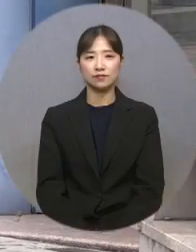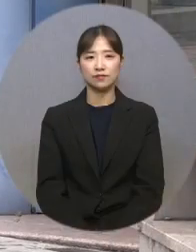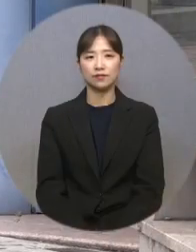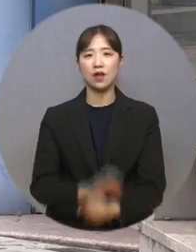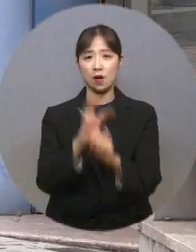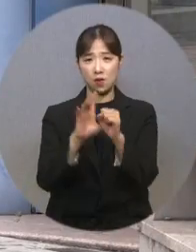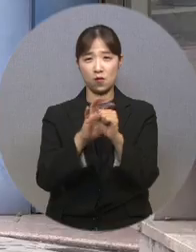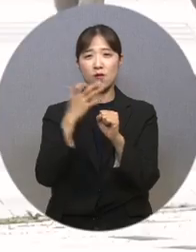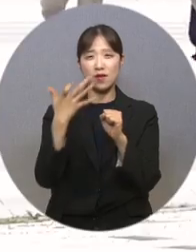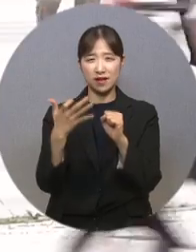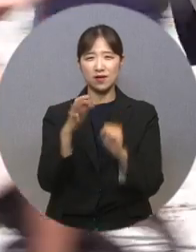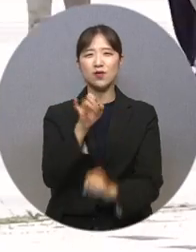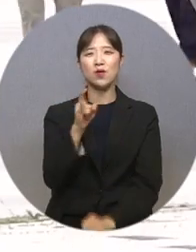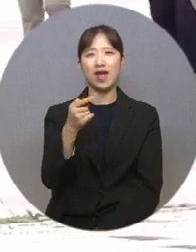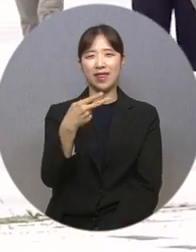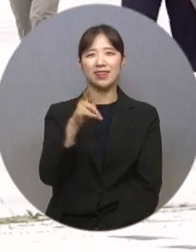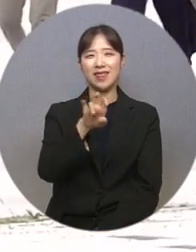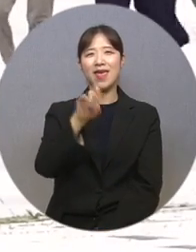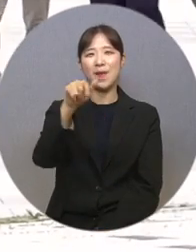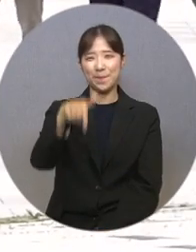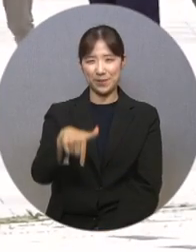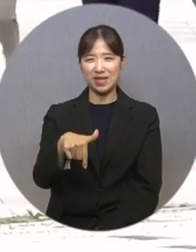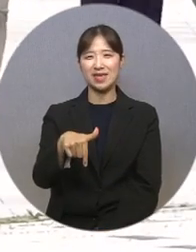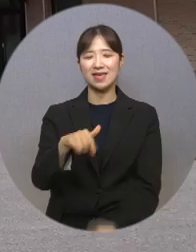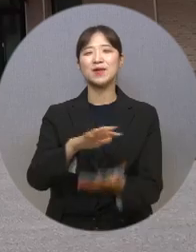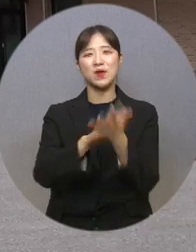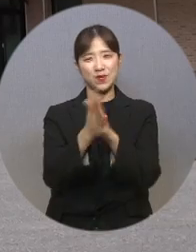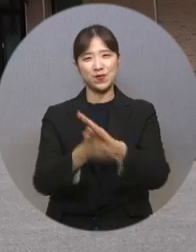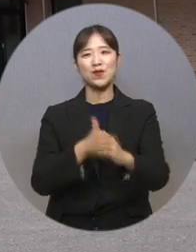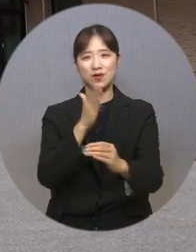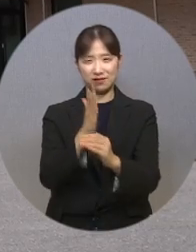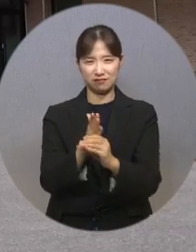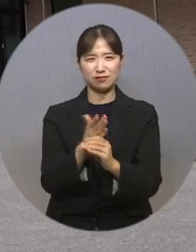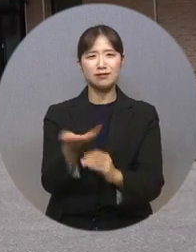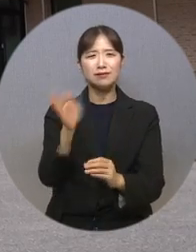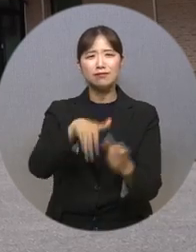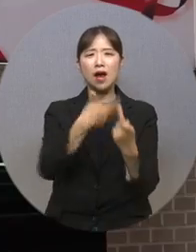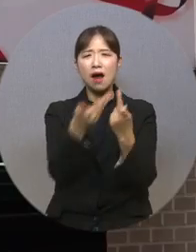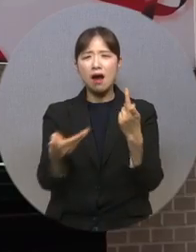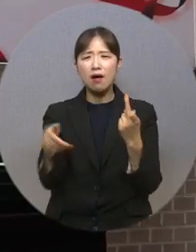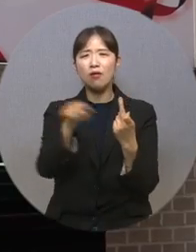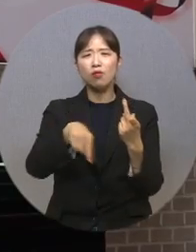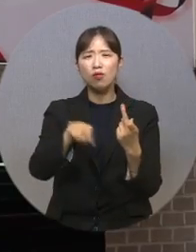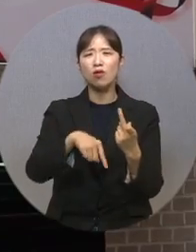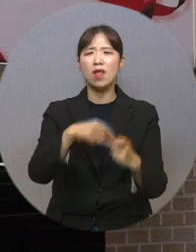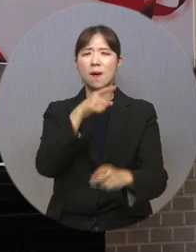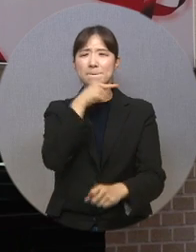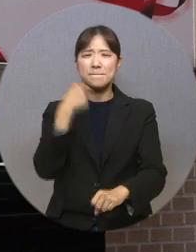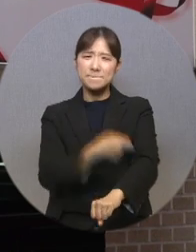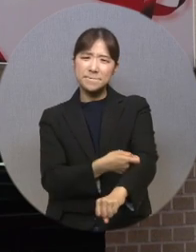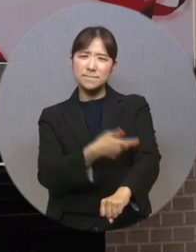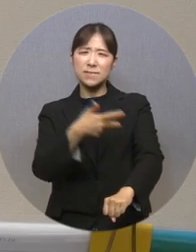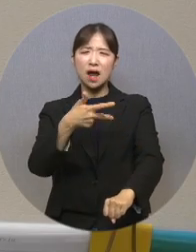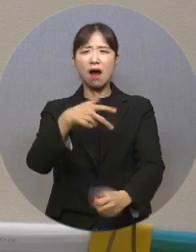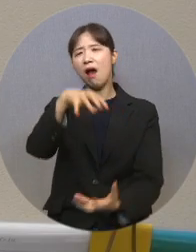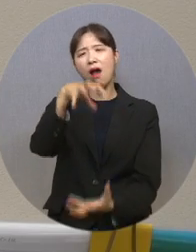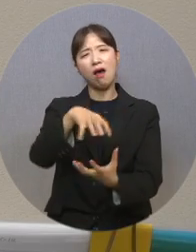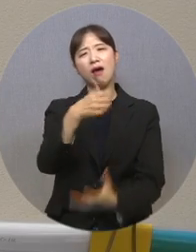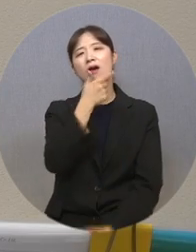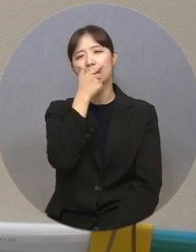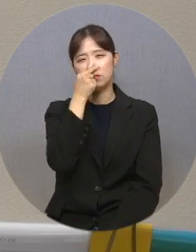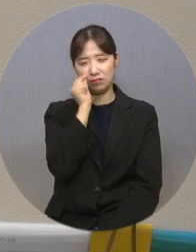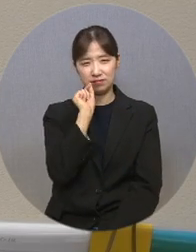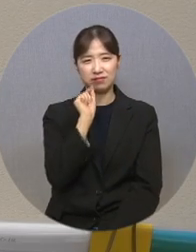코로나19가 엔데믹을 향해 가고 이전의 모습을 찾아가고 있지만 낮아진 강원도 내 혈액 수급량은 여전히 불안한 모습입니다.